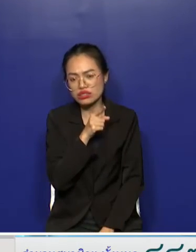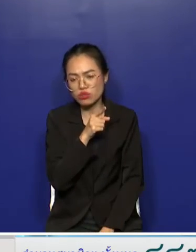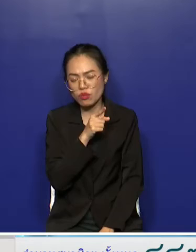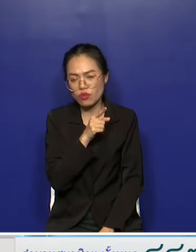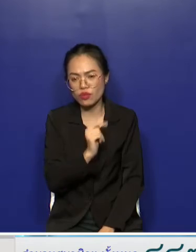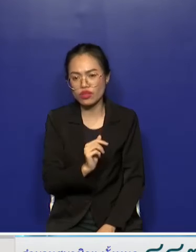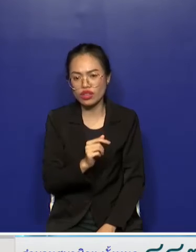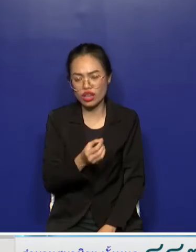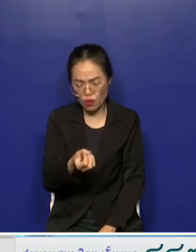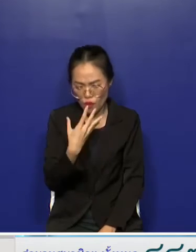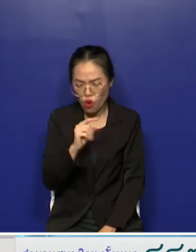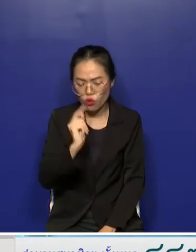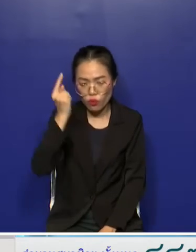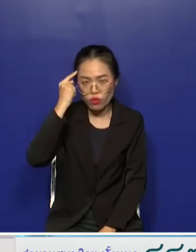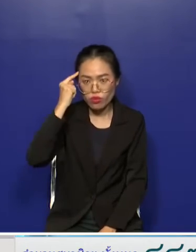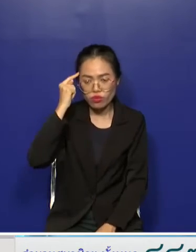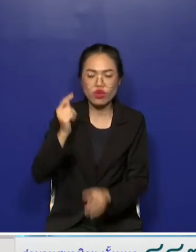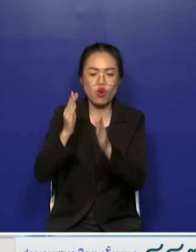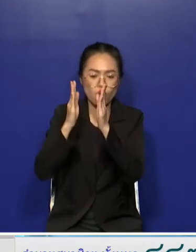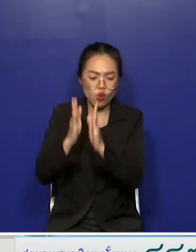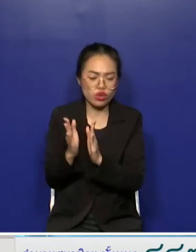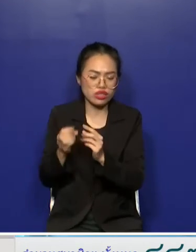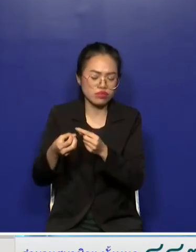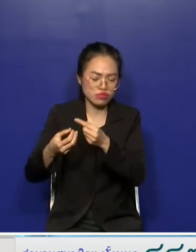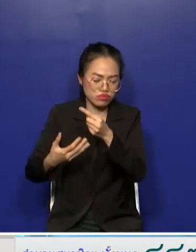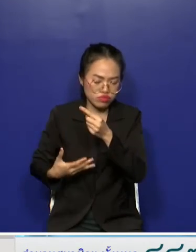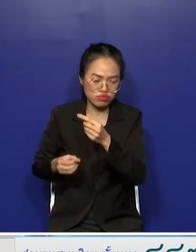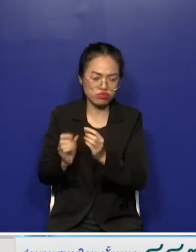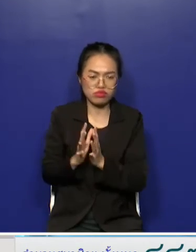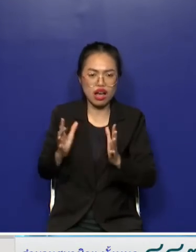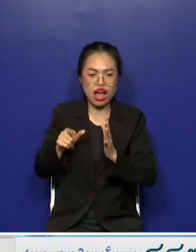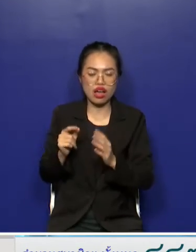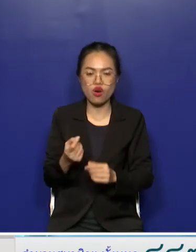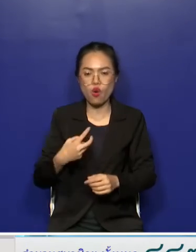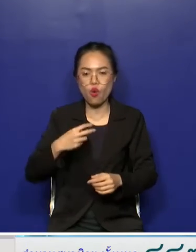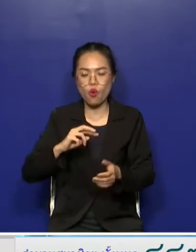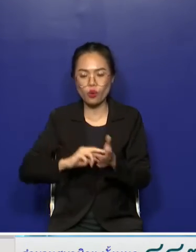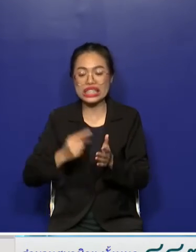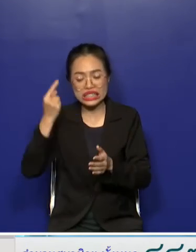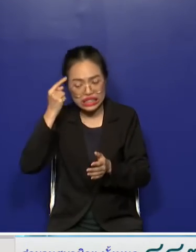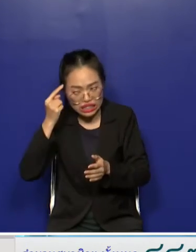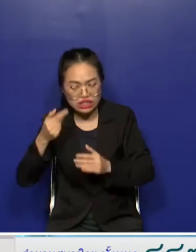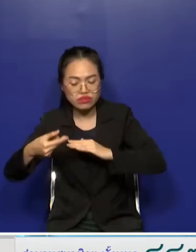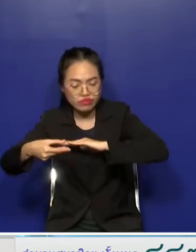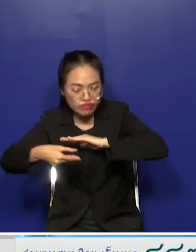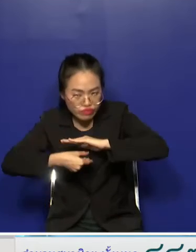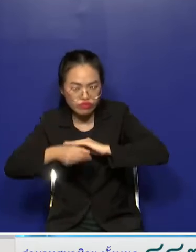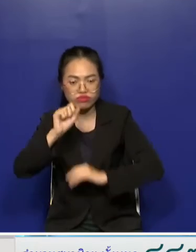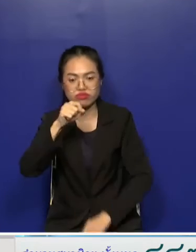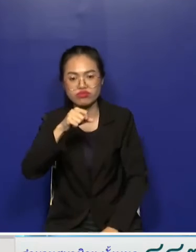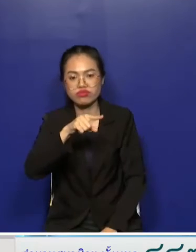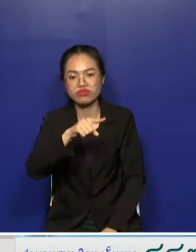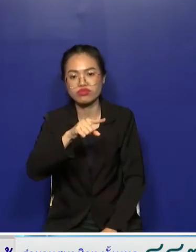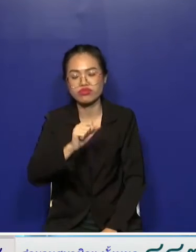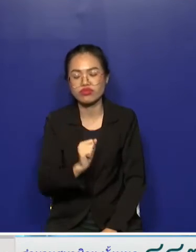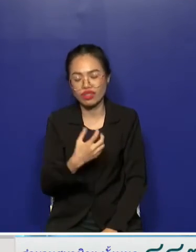ำนึก introductionองเราบอกแล้วจำนวนคนที่เยอะขนาดนั้นมันสะท้อนเจตนะบางอย่างคคร ธรรมทานสิ่งแล้นี้ ผมอยาก